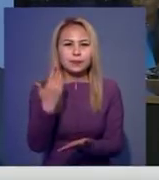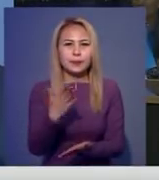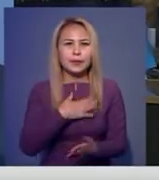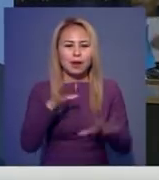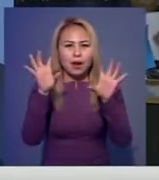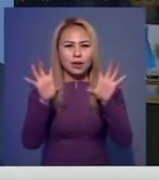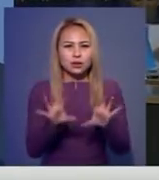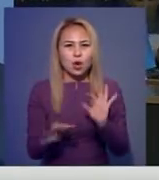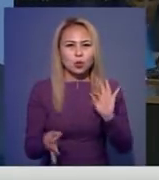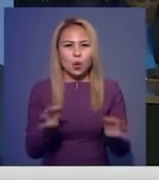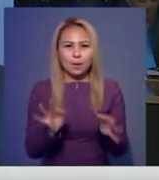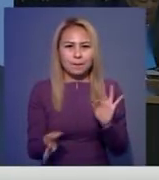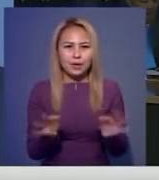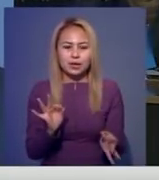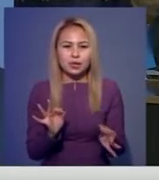конституцияның нормаларын,